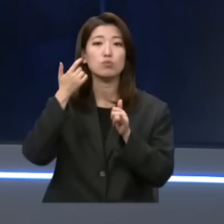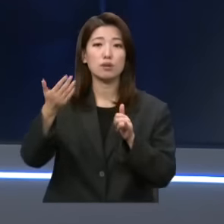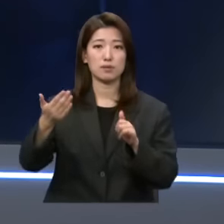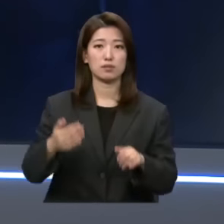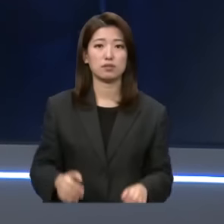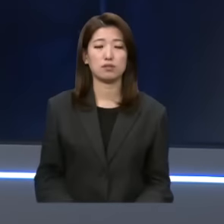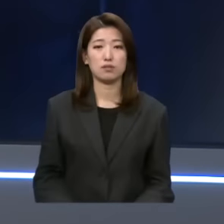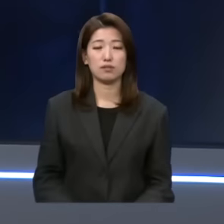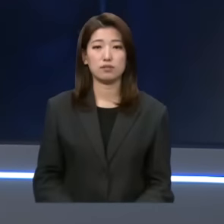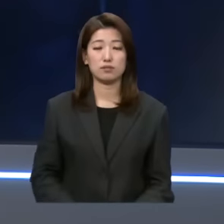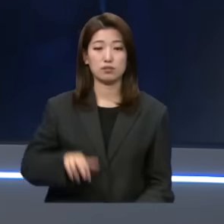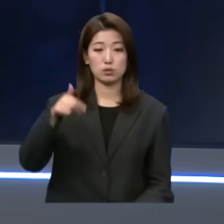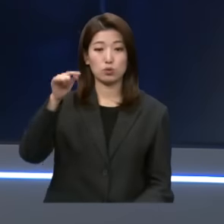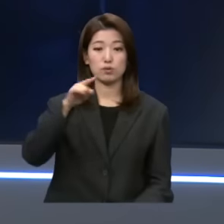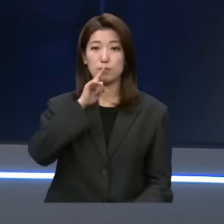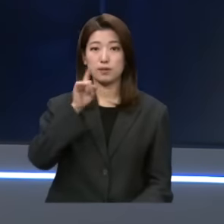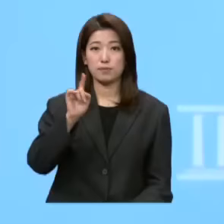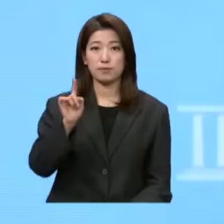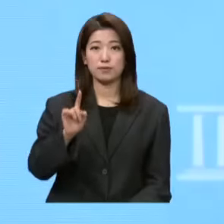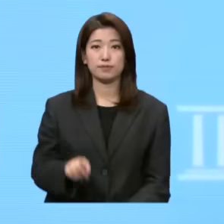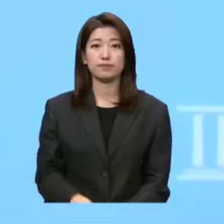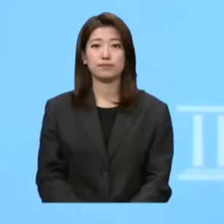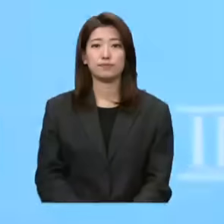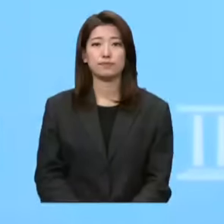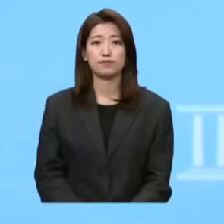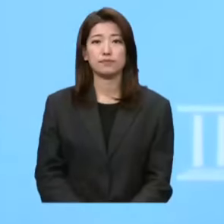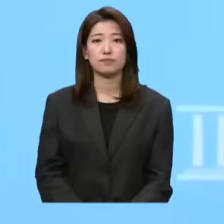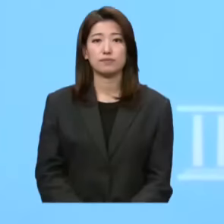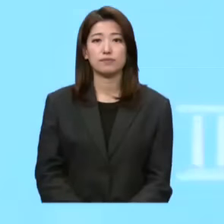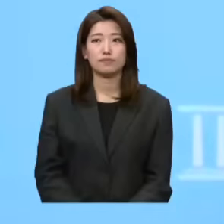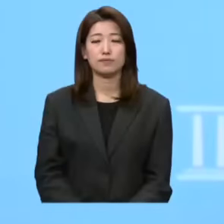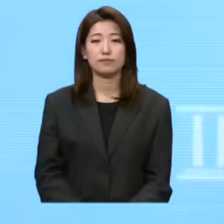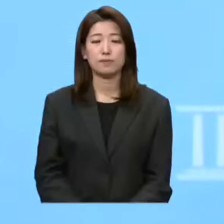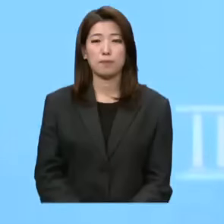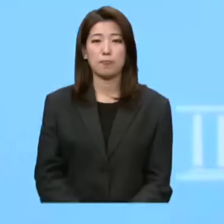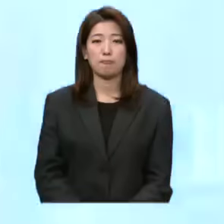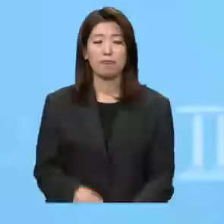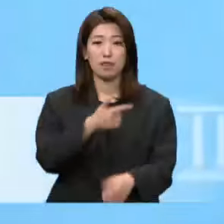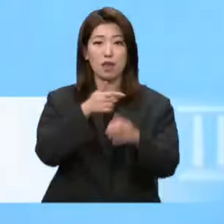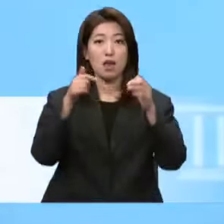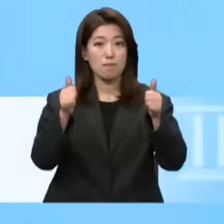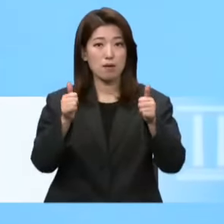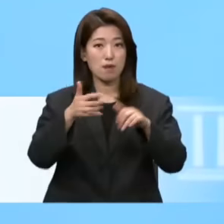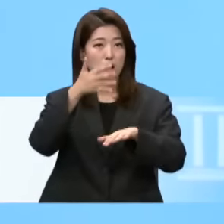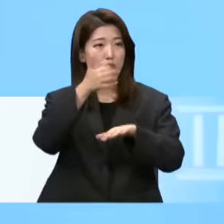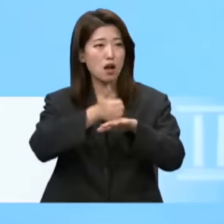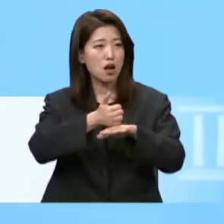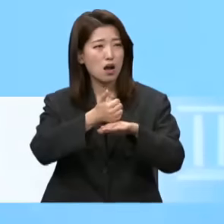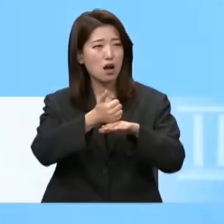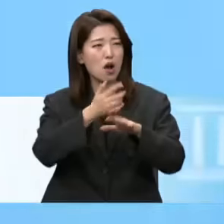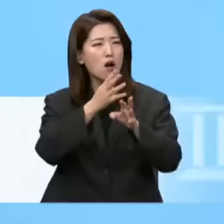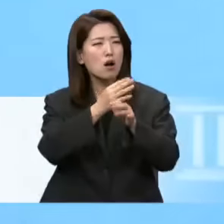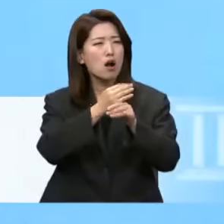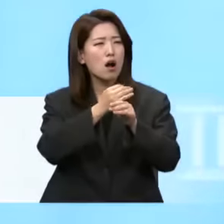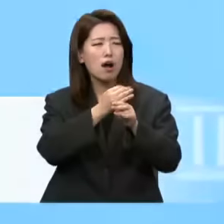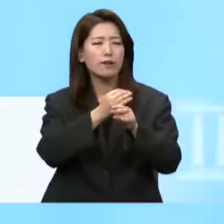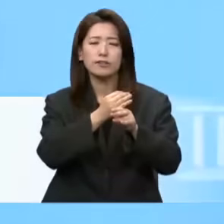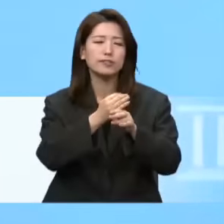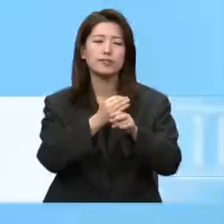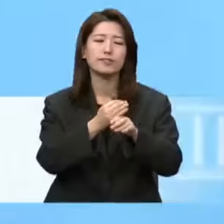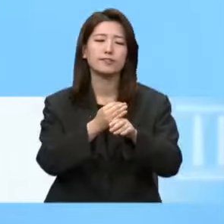뭐라고 했는지 직접 들어보고 얘기 이어가 보시죠 대법 판결이 언제 어떻게 나올지 저는 알 수가 없습니다